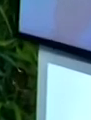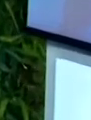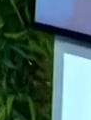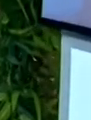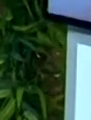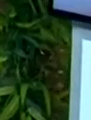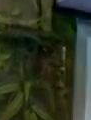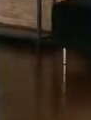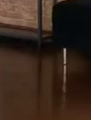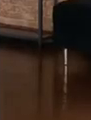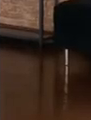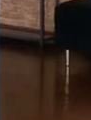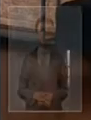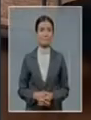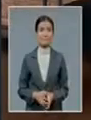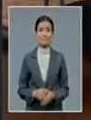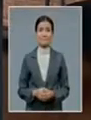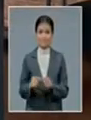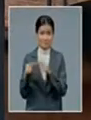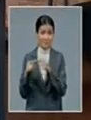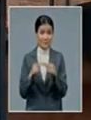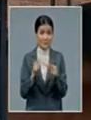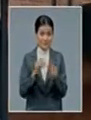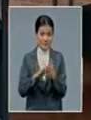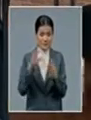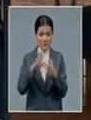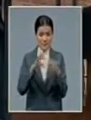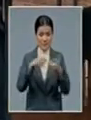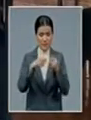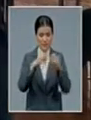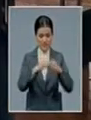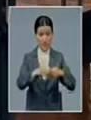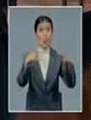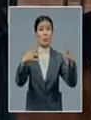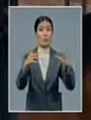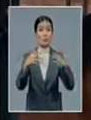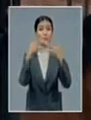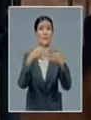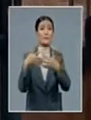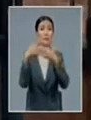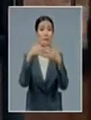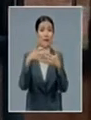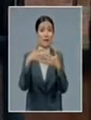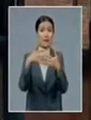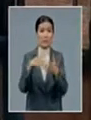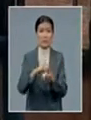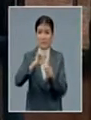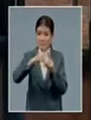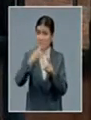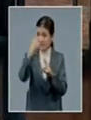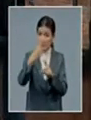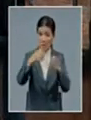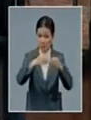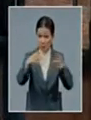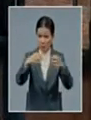6นาทีนะคะอยู่กับทันข่าวเช้าค่ะช่วงนี้มาติดตามเหตุระเบิดกันหน่อยอย่างที่คุณนนทกฤษว่านะคะว่าเกิดขึ้นเนี่ยในรอบ1เดือนเนี่ย5ครั้งเข้า